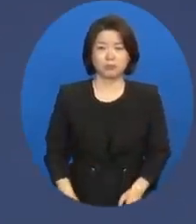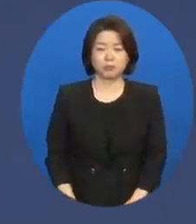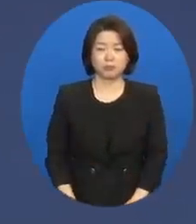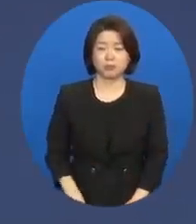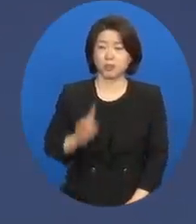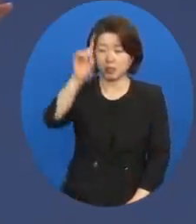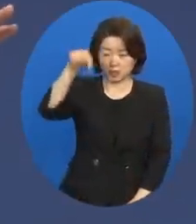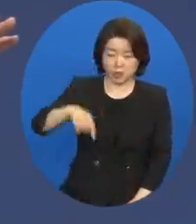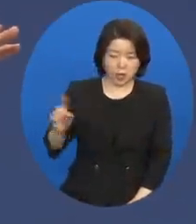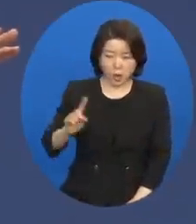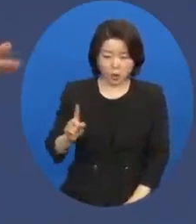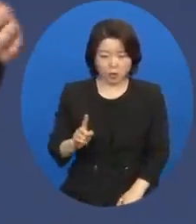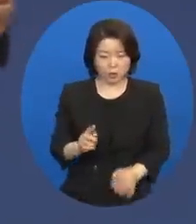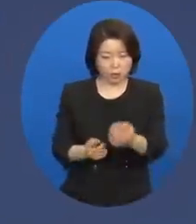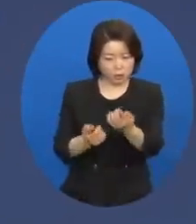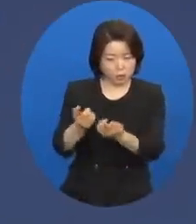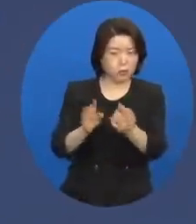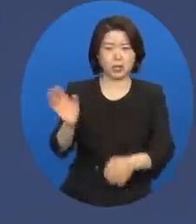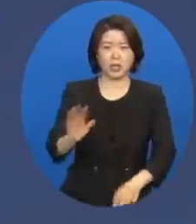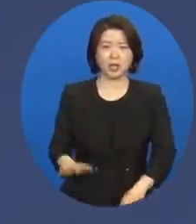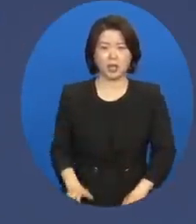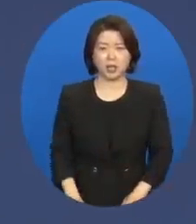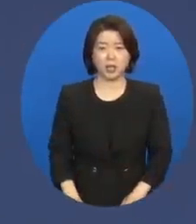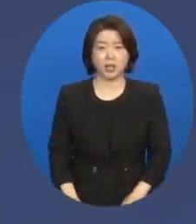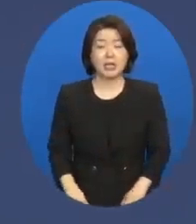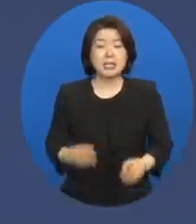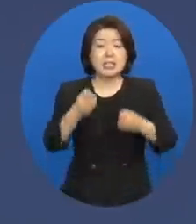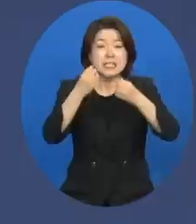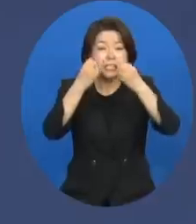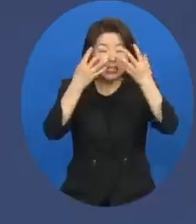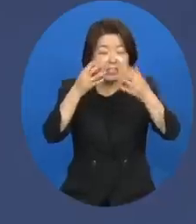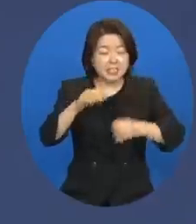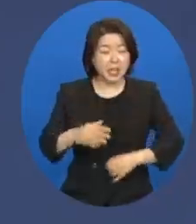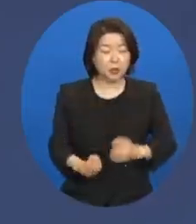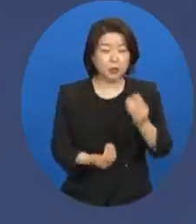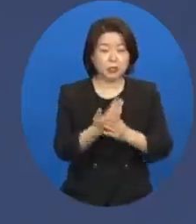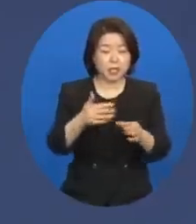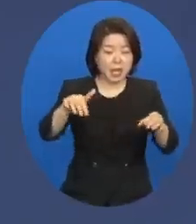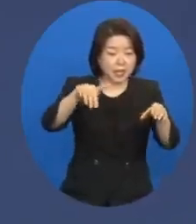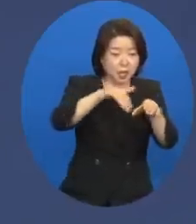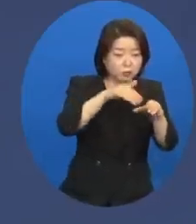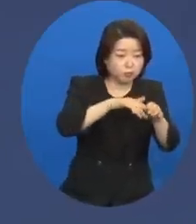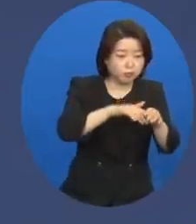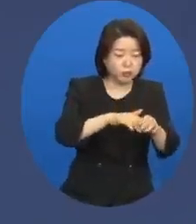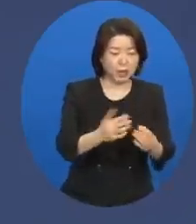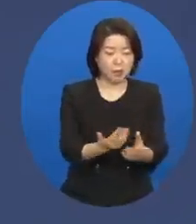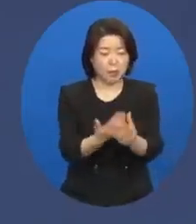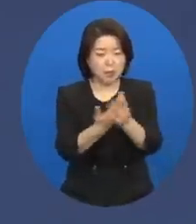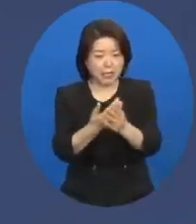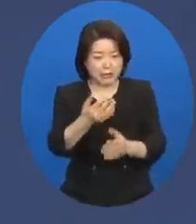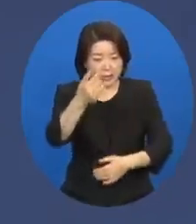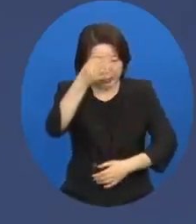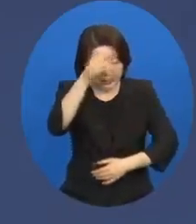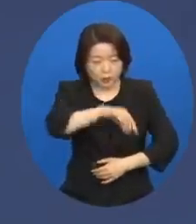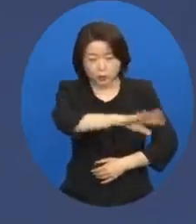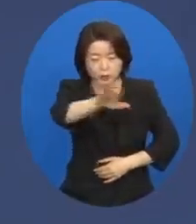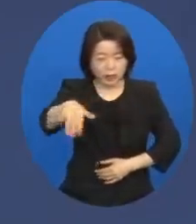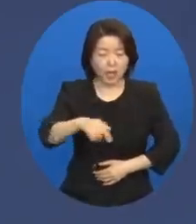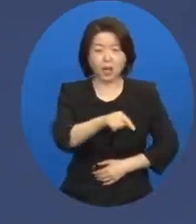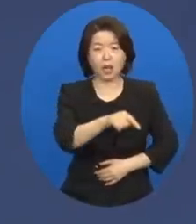천하의 어떤 건 조절을 다 안 해요. 생겨난 새로 생긴 모든 문명의 혜택을 다 누리고 살아요. 천국 없는